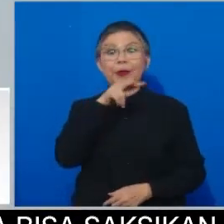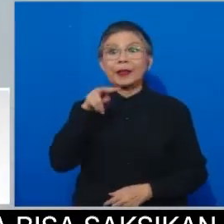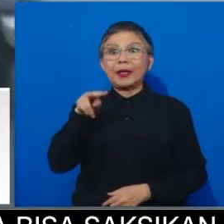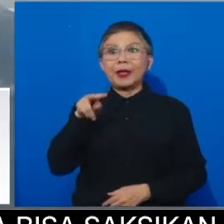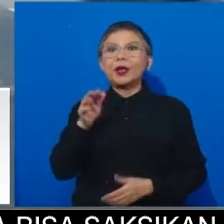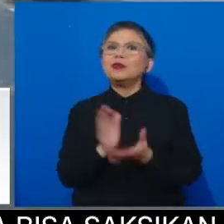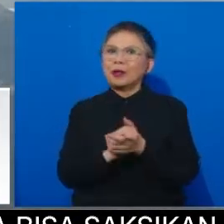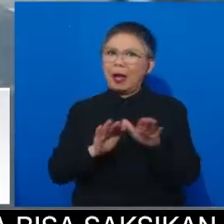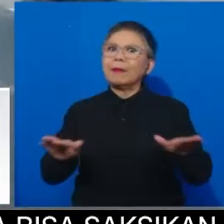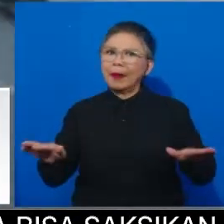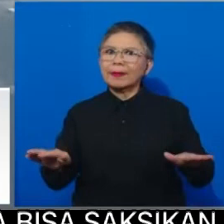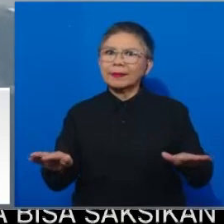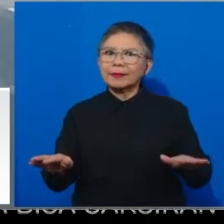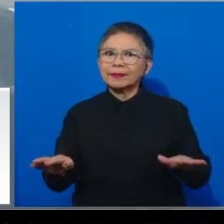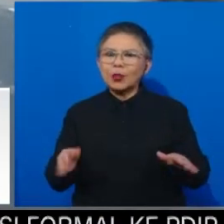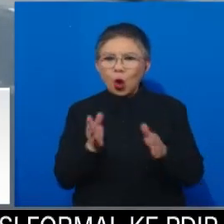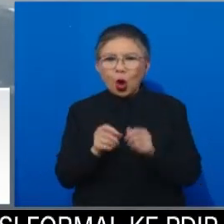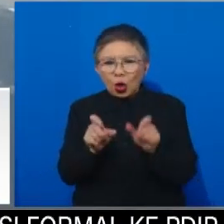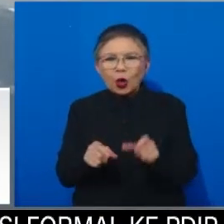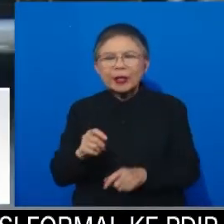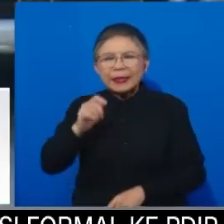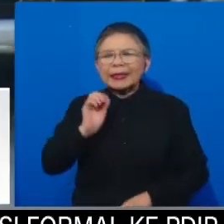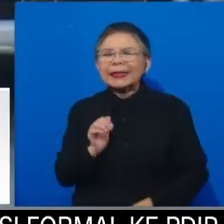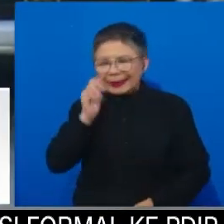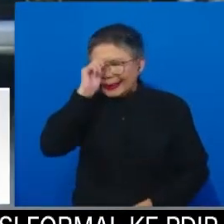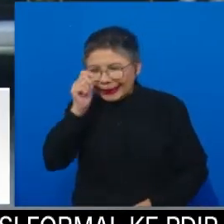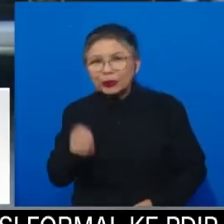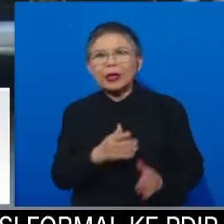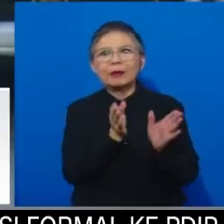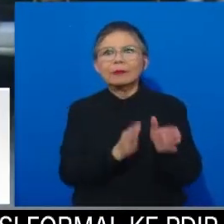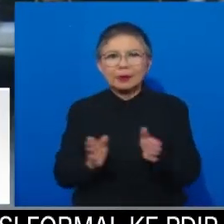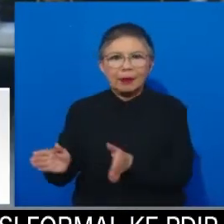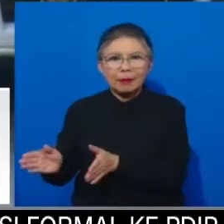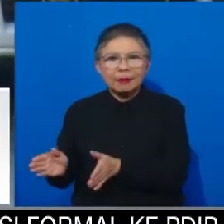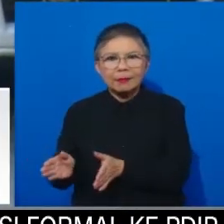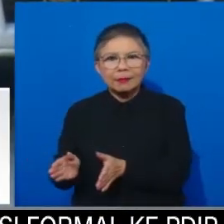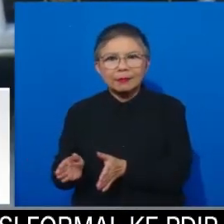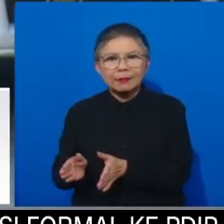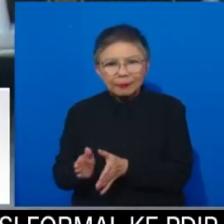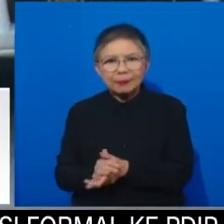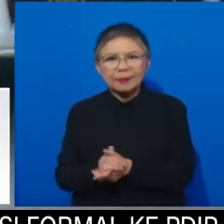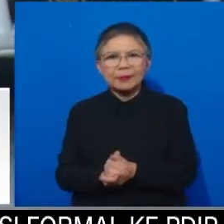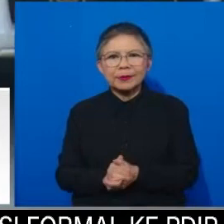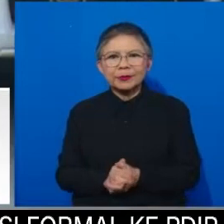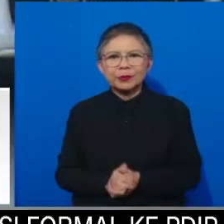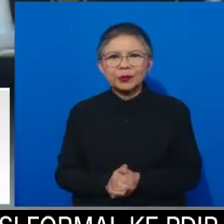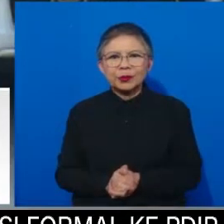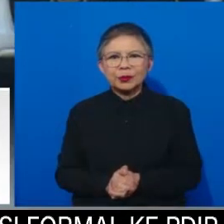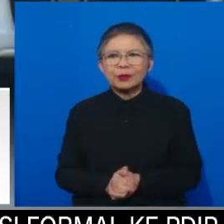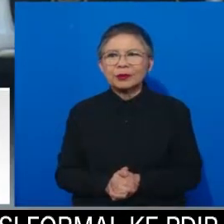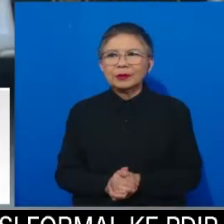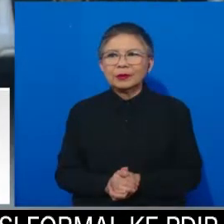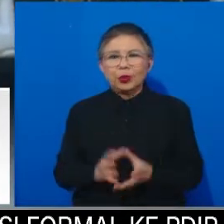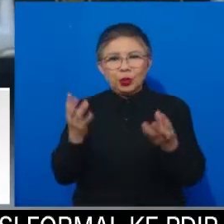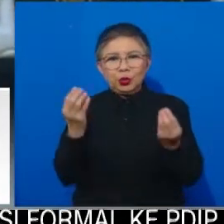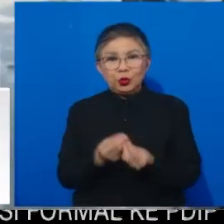cukup kondusif. Menurut penuturan warga, tadi kami sempat berbincang dengan mereka, memang sudah cukup berkurang